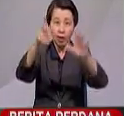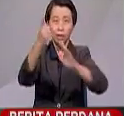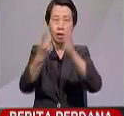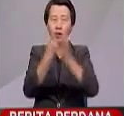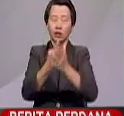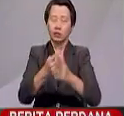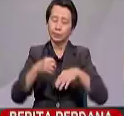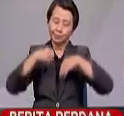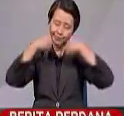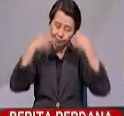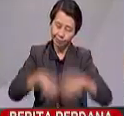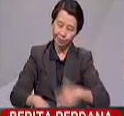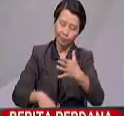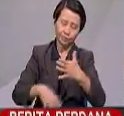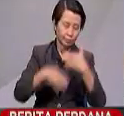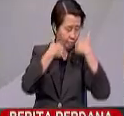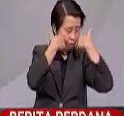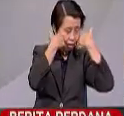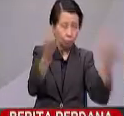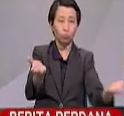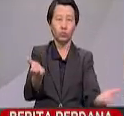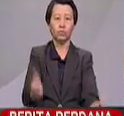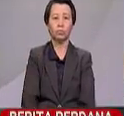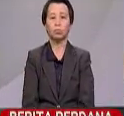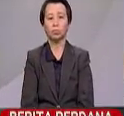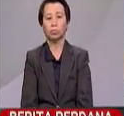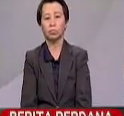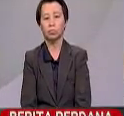amat dikesali dan memalukan.